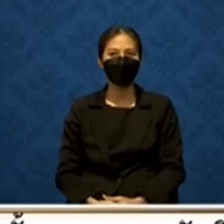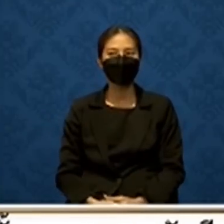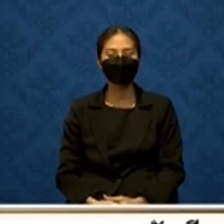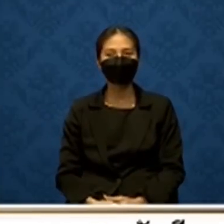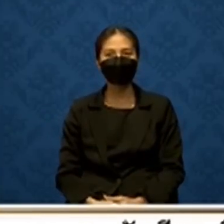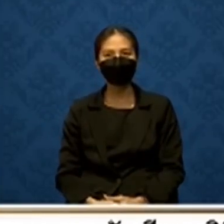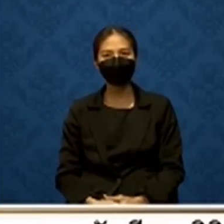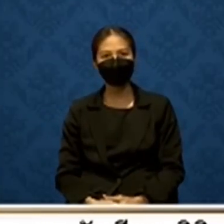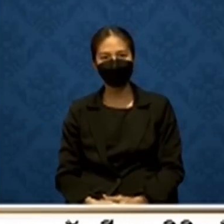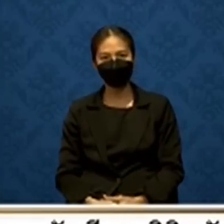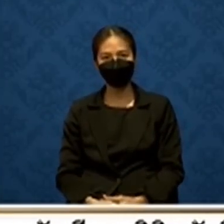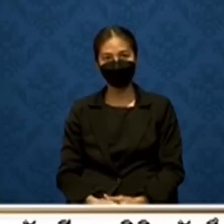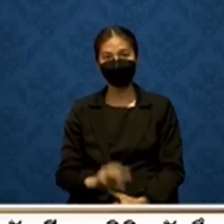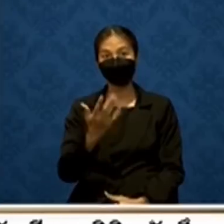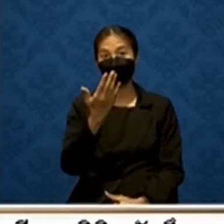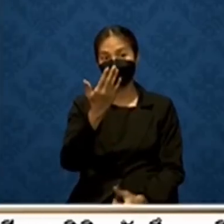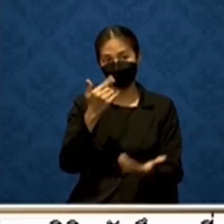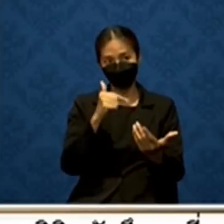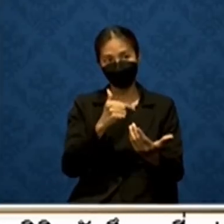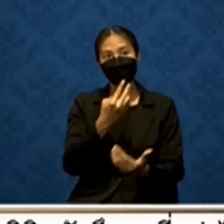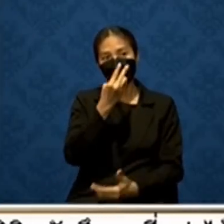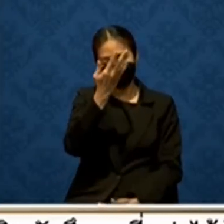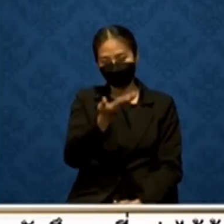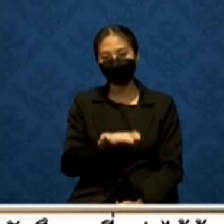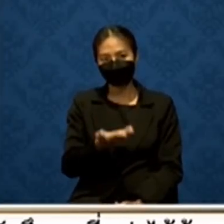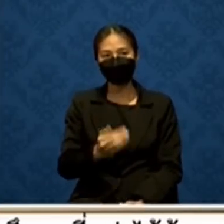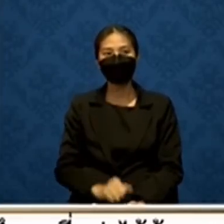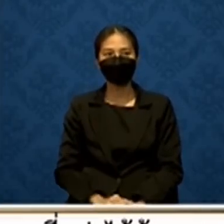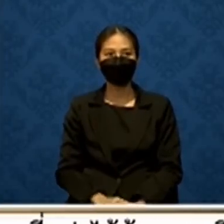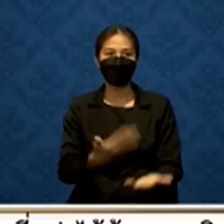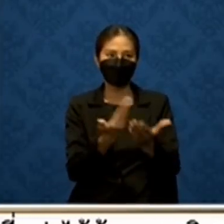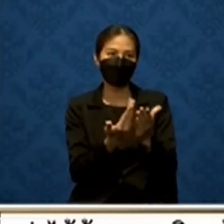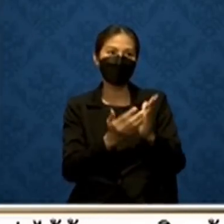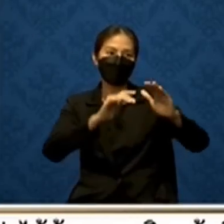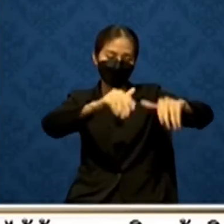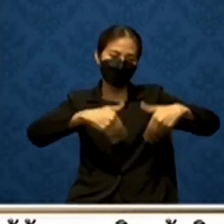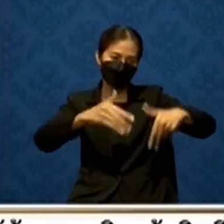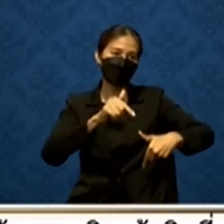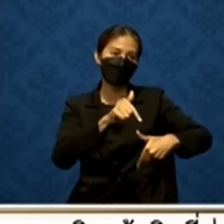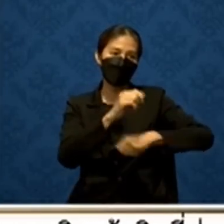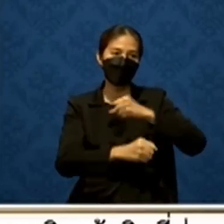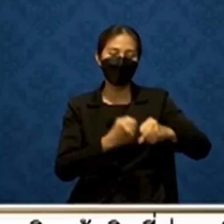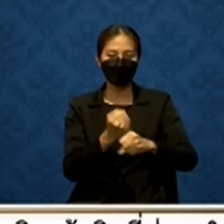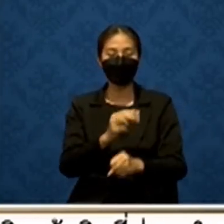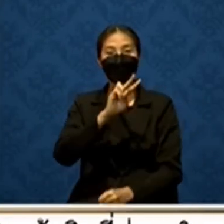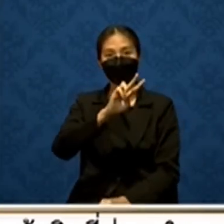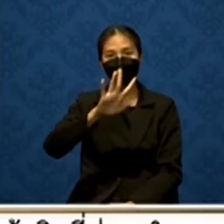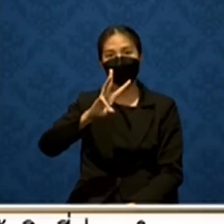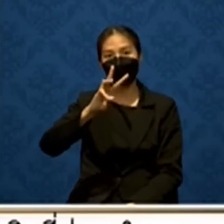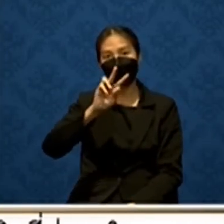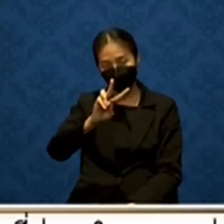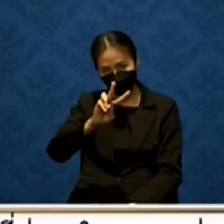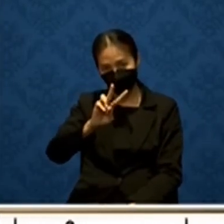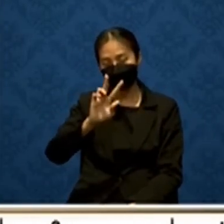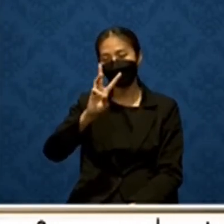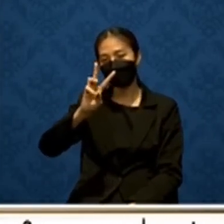สำหรบหน้าแกคธิาทานเกี่ยวกับรายได้ รายได้ของประเทศตั้แต่ 2562 กั 2563 2564